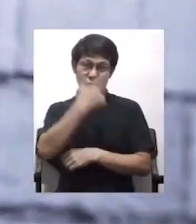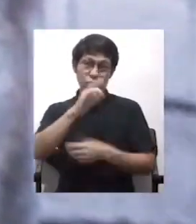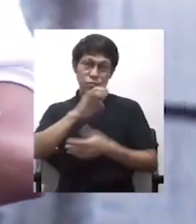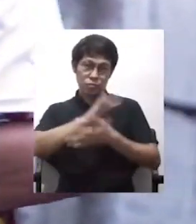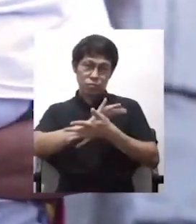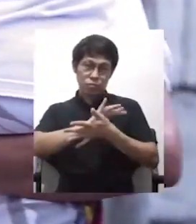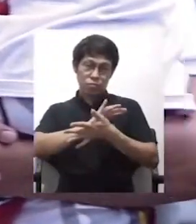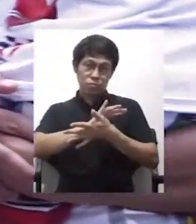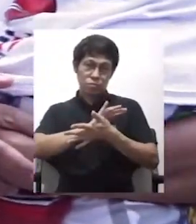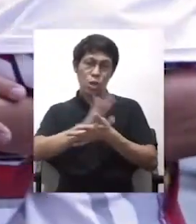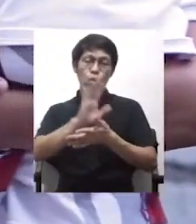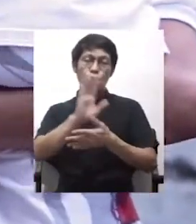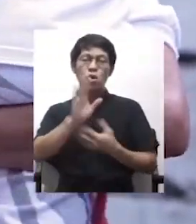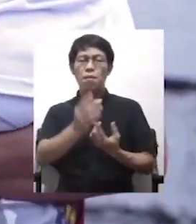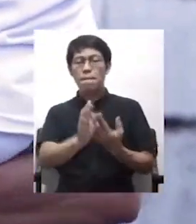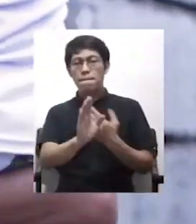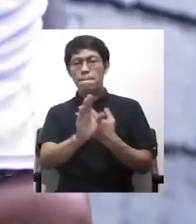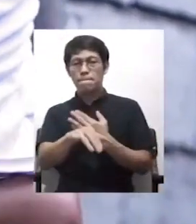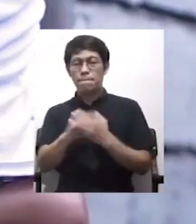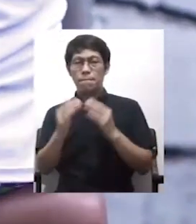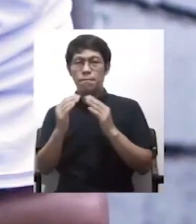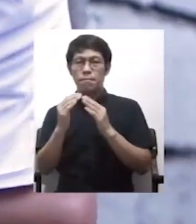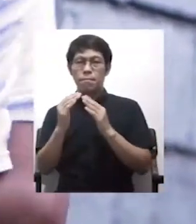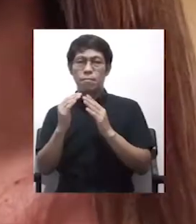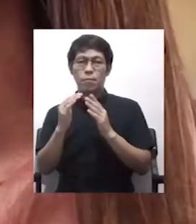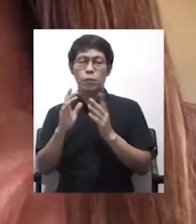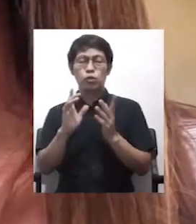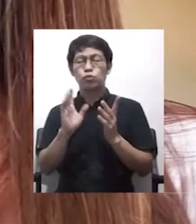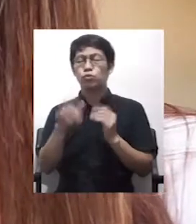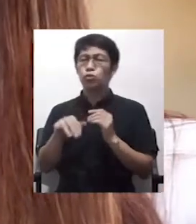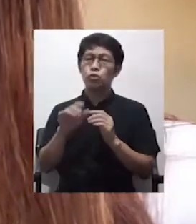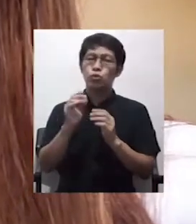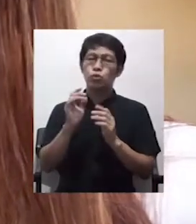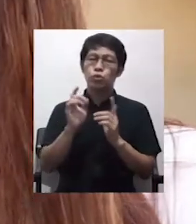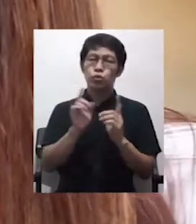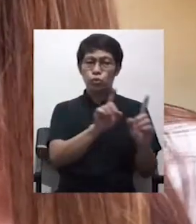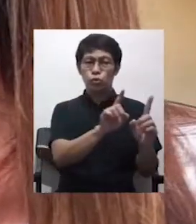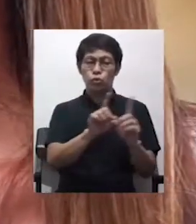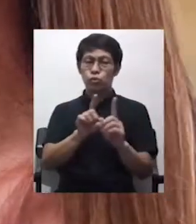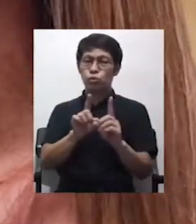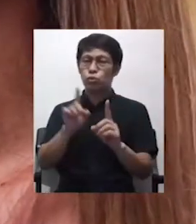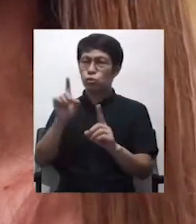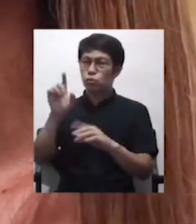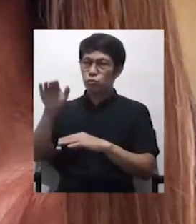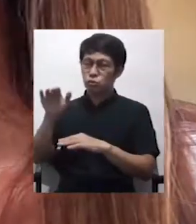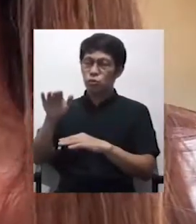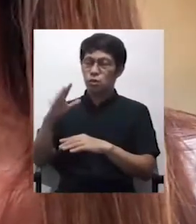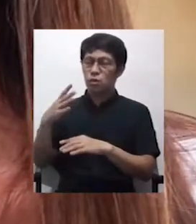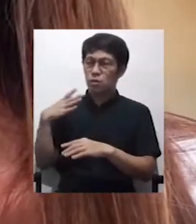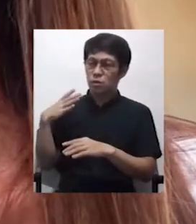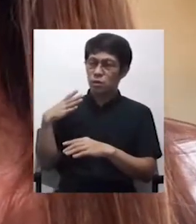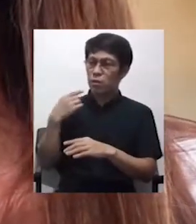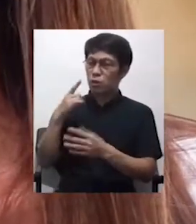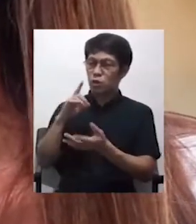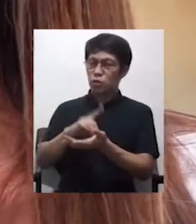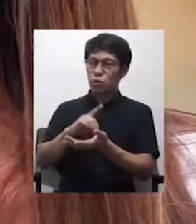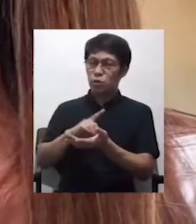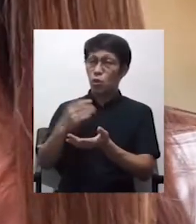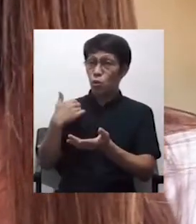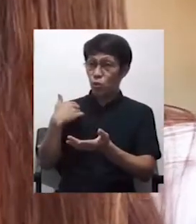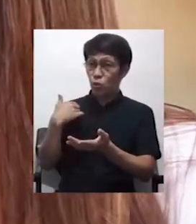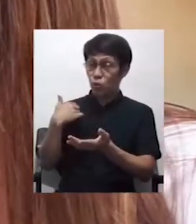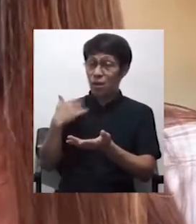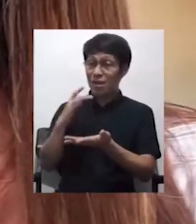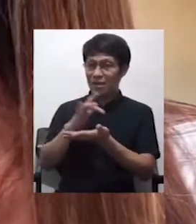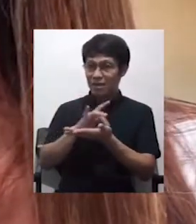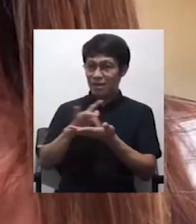ng doktor na, "Ma'am, wait lang, may bakante na po sa COVID ward." Kaya laking pasasalamat ko po din sa doktor na yon